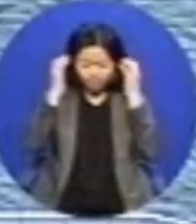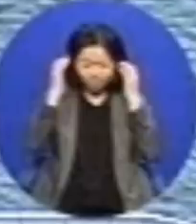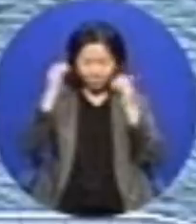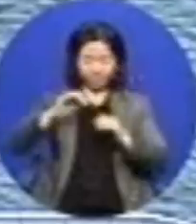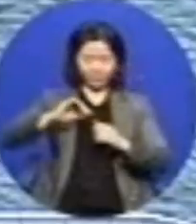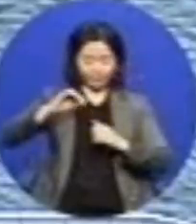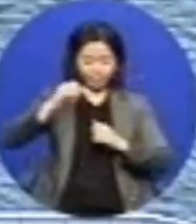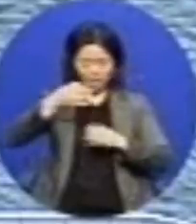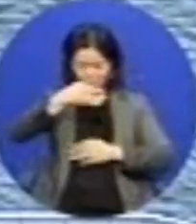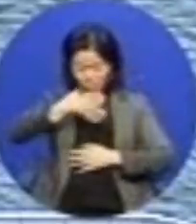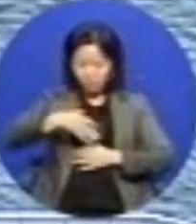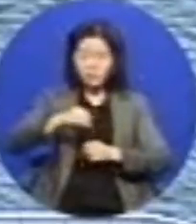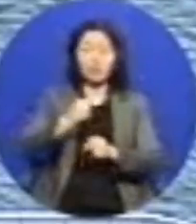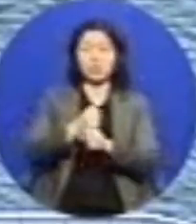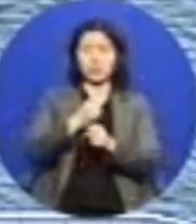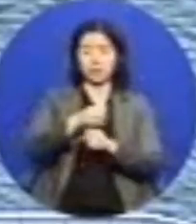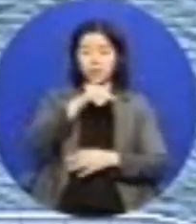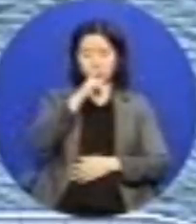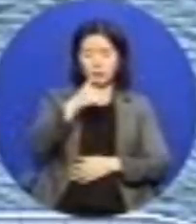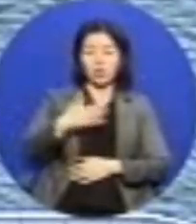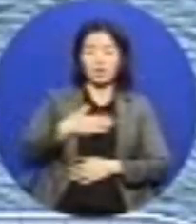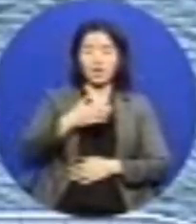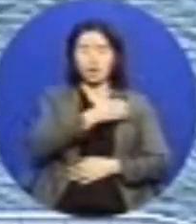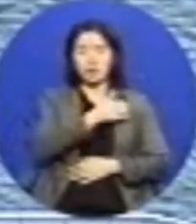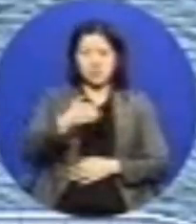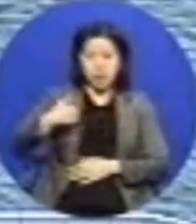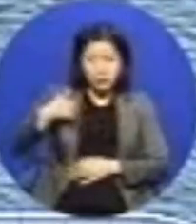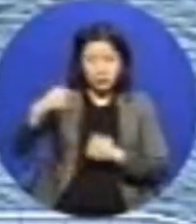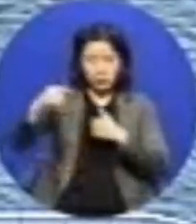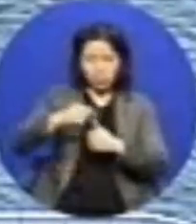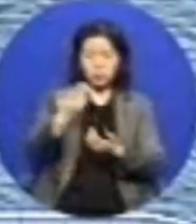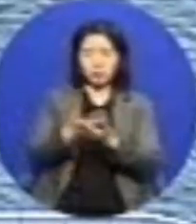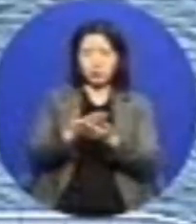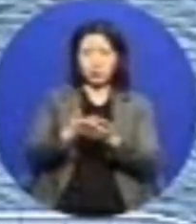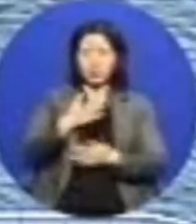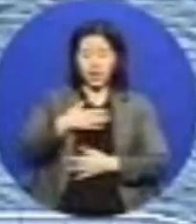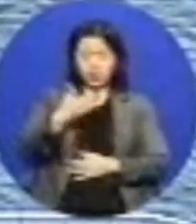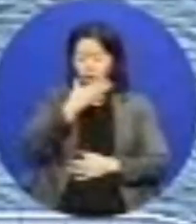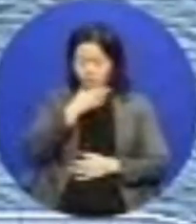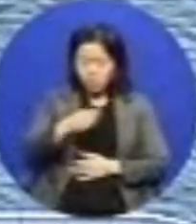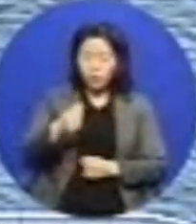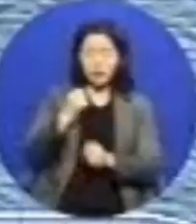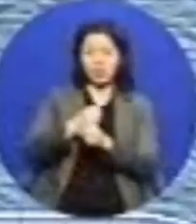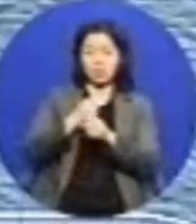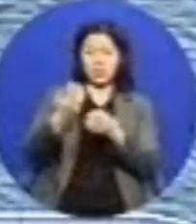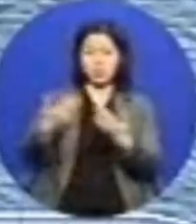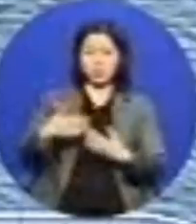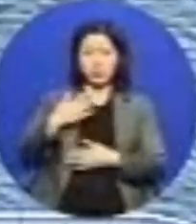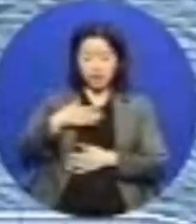거예요 나를 만족시켜 줘 나를 행복하게 해 줘 나를 이해해 줘 나를 인정해